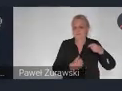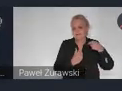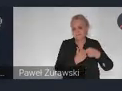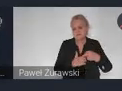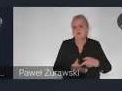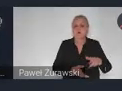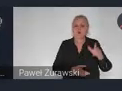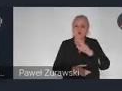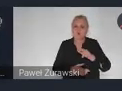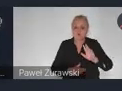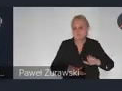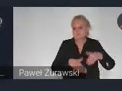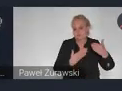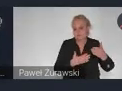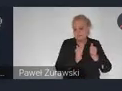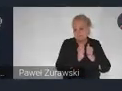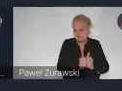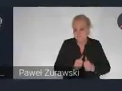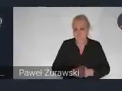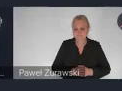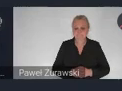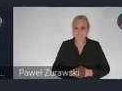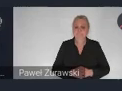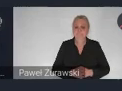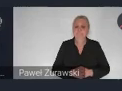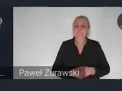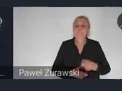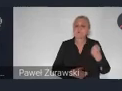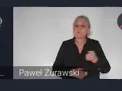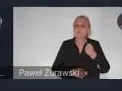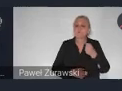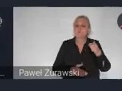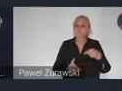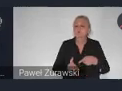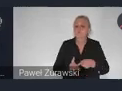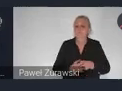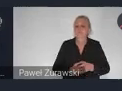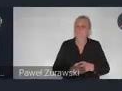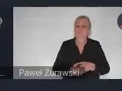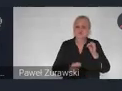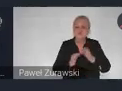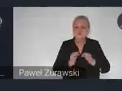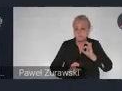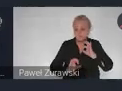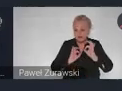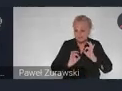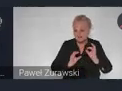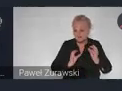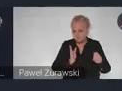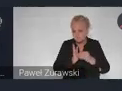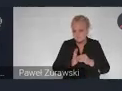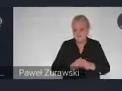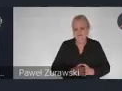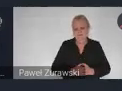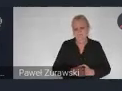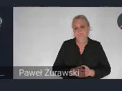czy do kogo będzie ten to zadanie skierowane Posługując się szczegółowymi informacjami